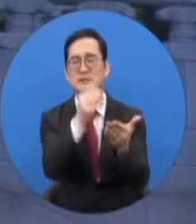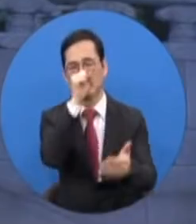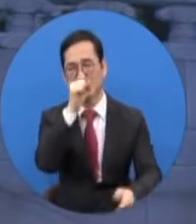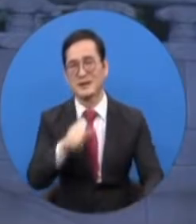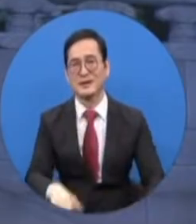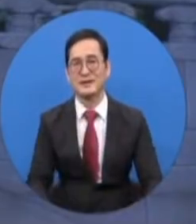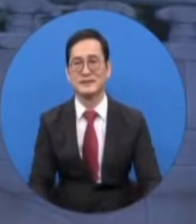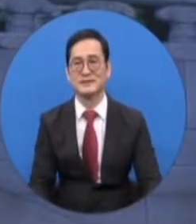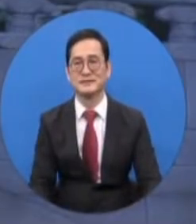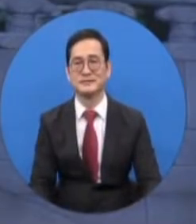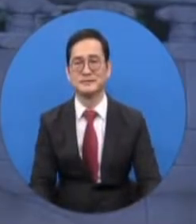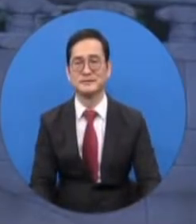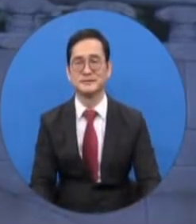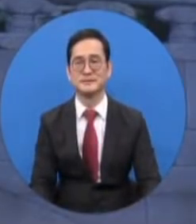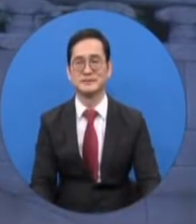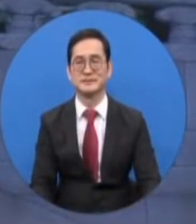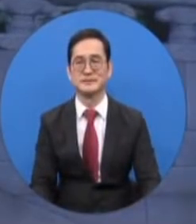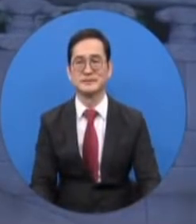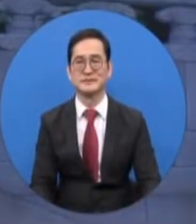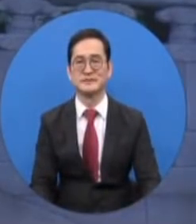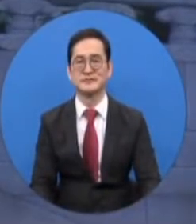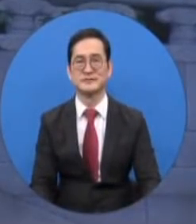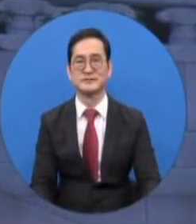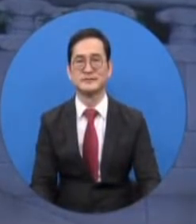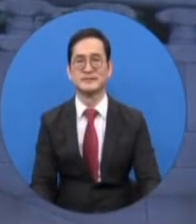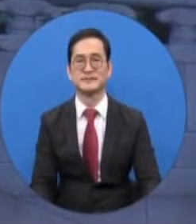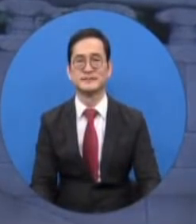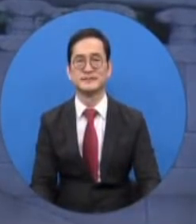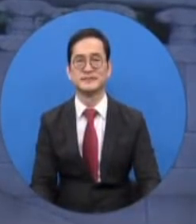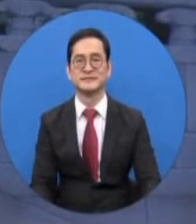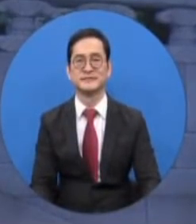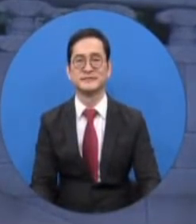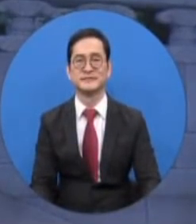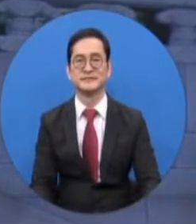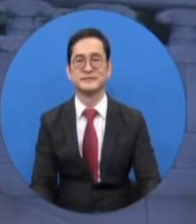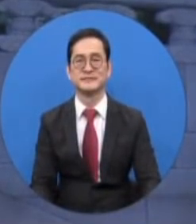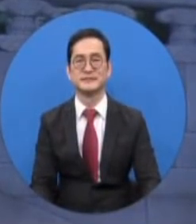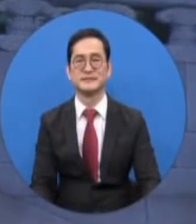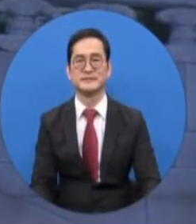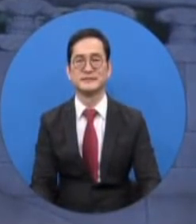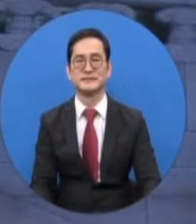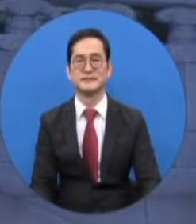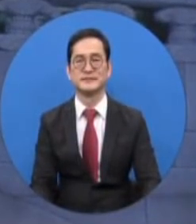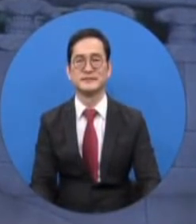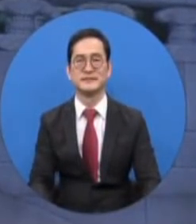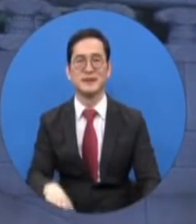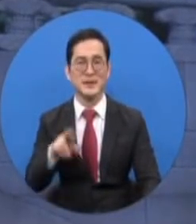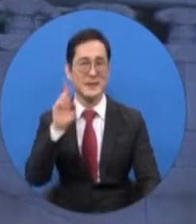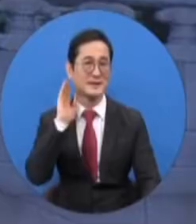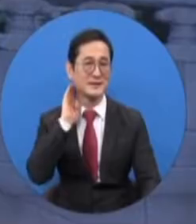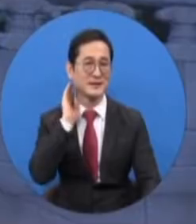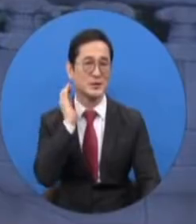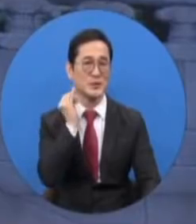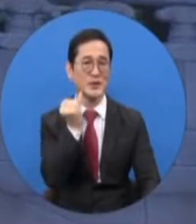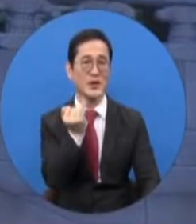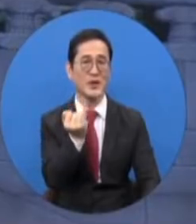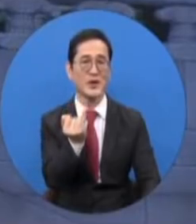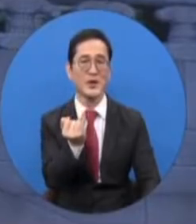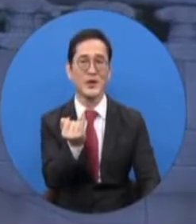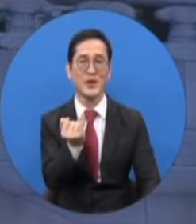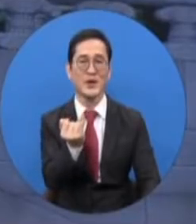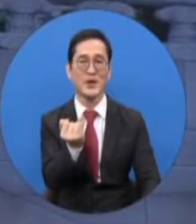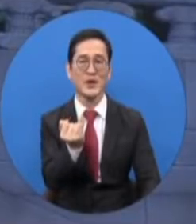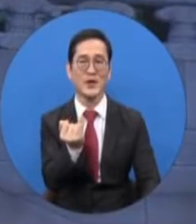뭐 박근혜 전 대통령이라서 찾아뵙는 것도 있겠습니다만 전직 대통령이라면 뭐 퇴임한 문재인 대통령도